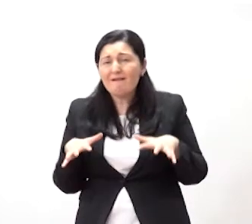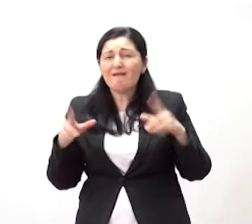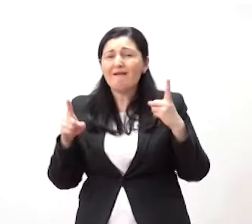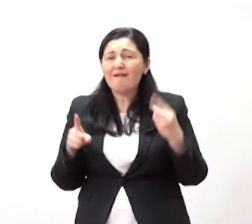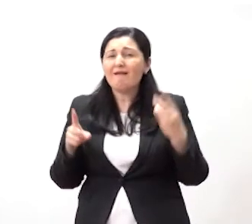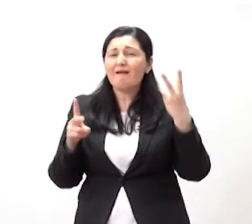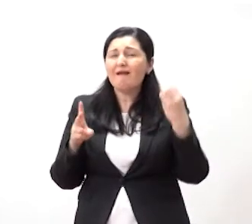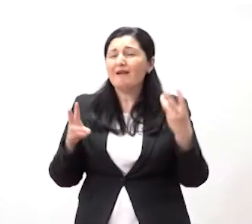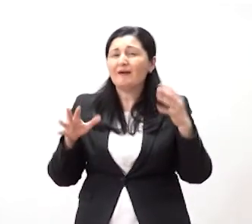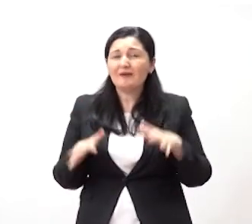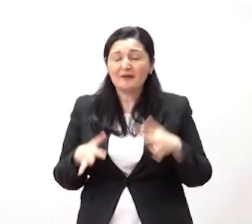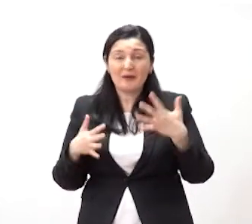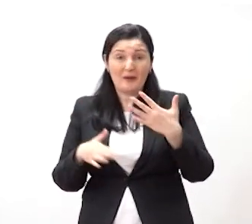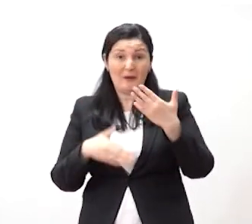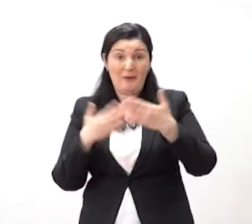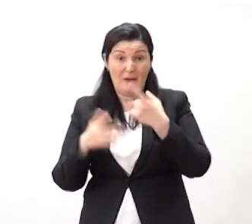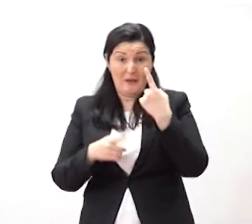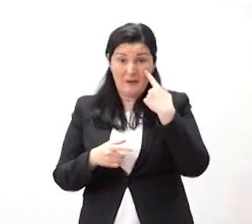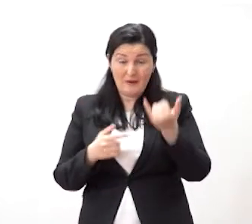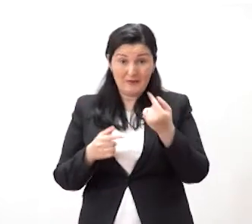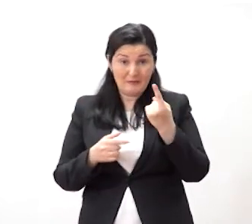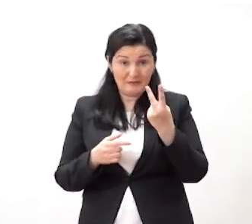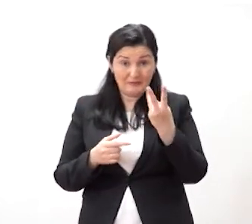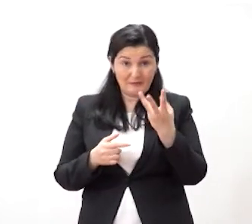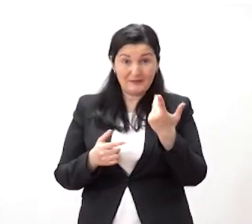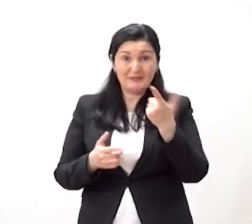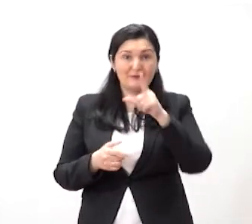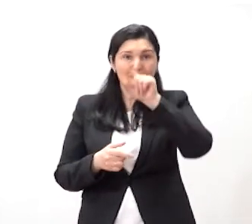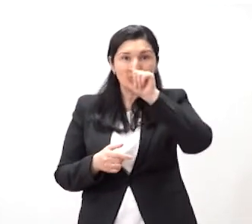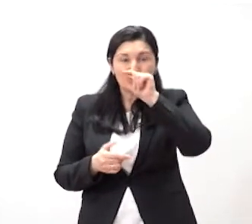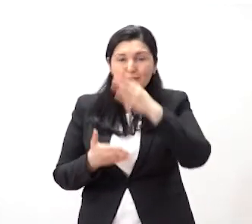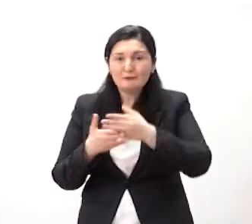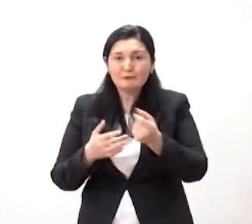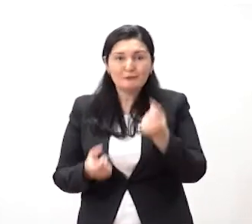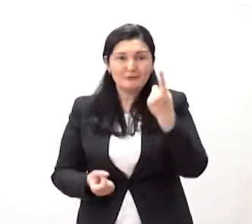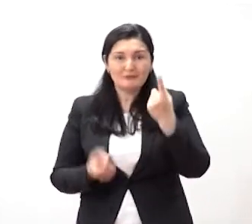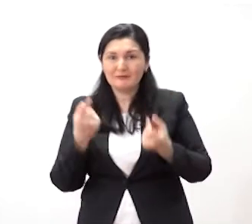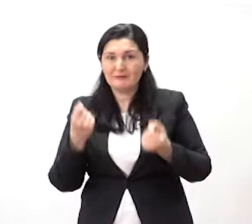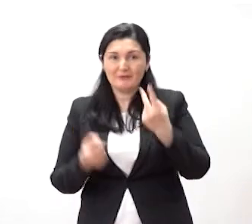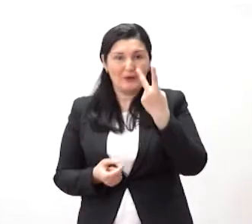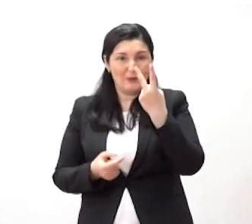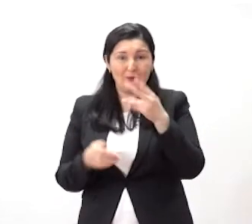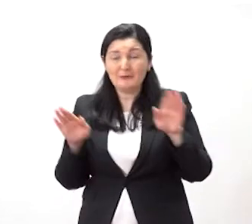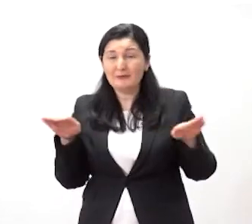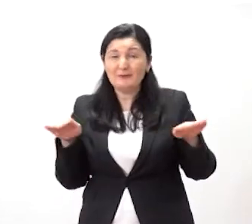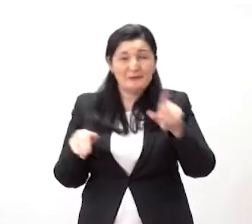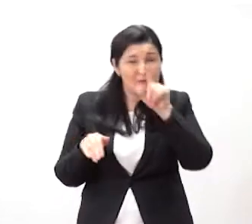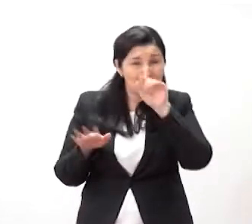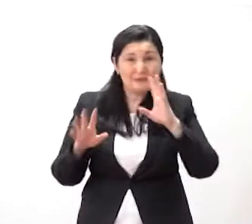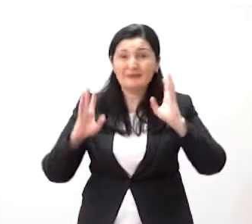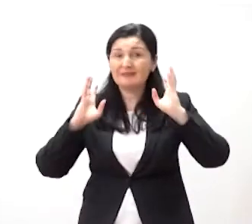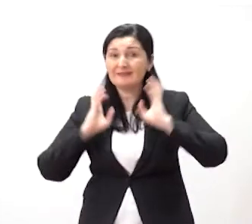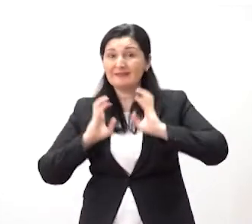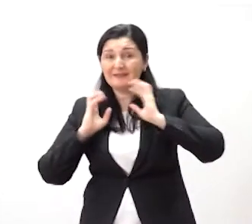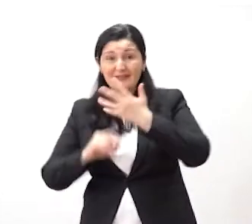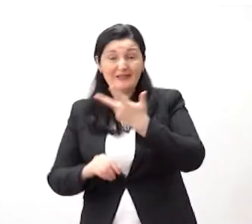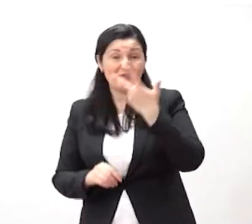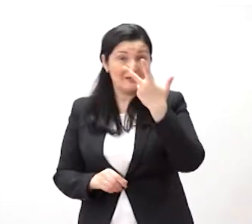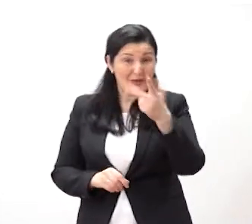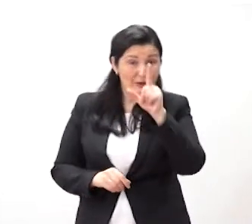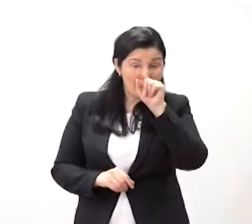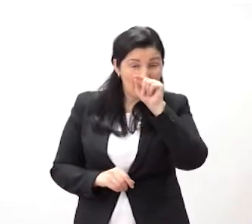یک پگاهی از زیر پر و بالی مرغ مرجان دو چوجه کپ، سه